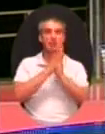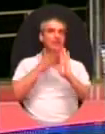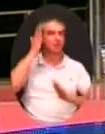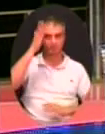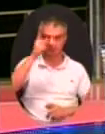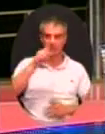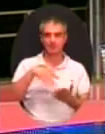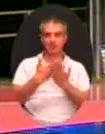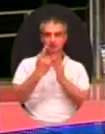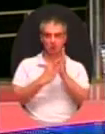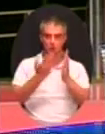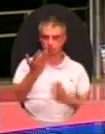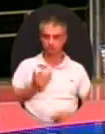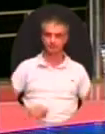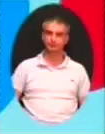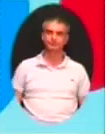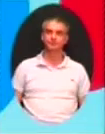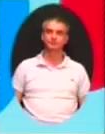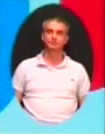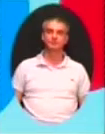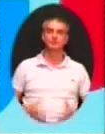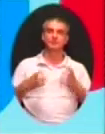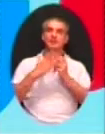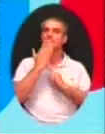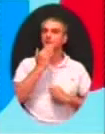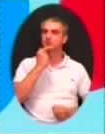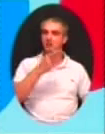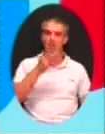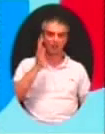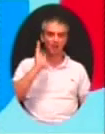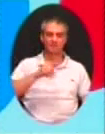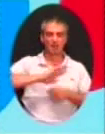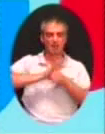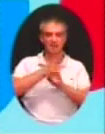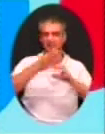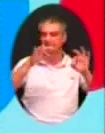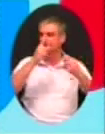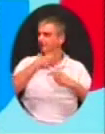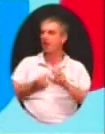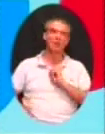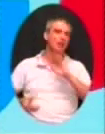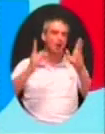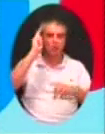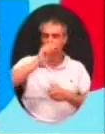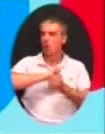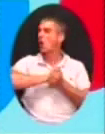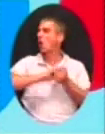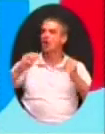בעתיד גם להצעת חוק. הנה. עם ישראל, למרות האינקוויזיציות, הגלויות,